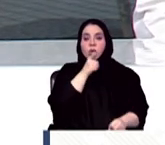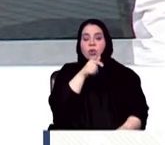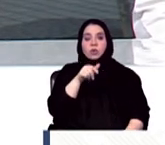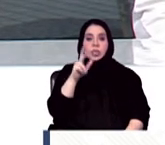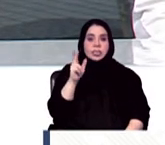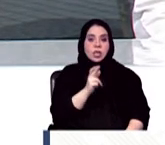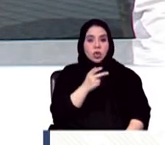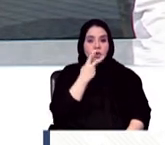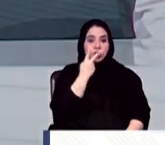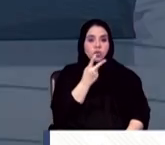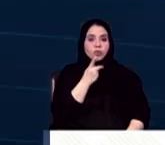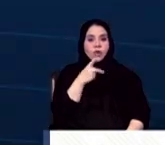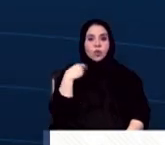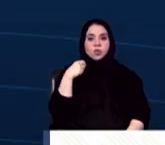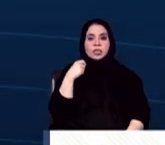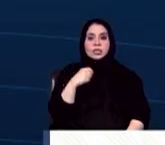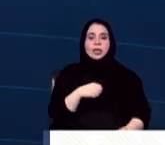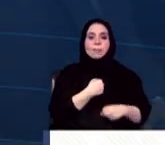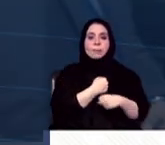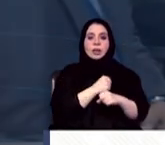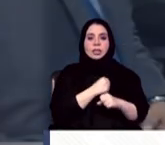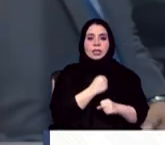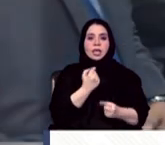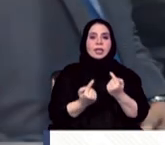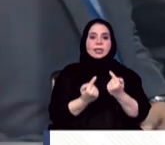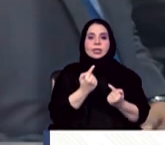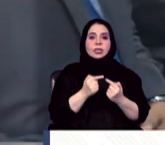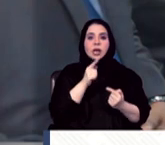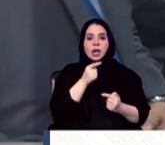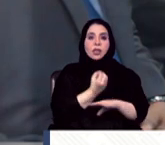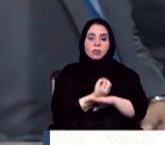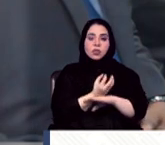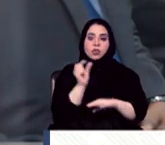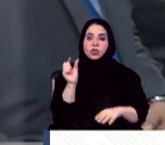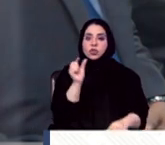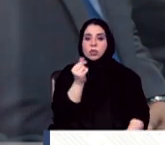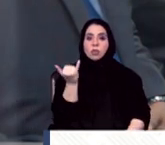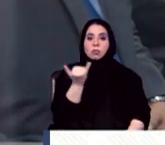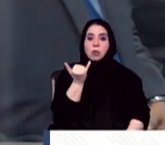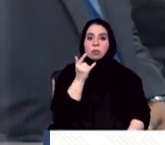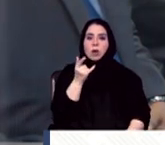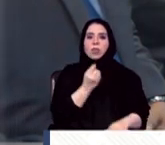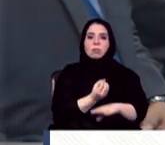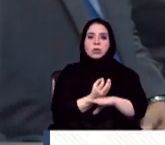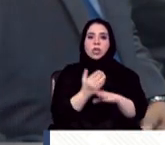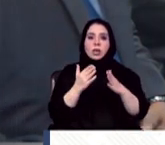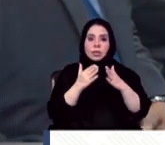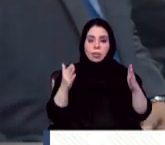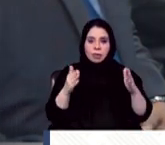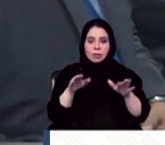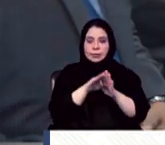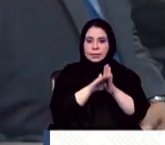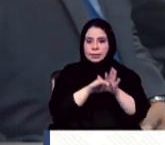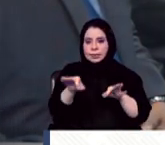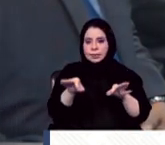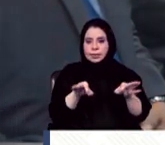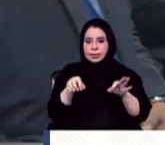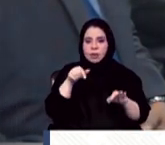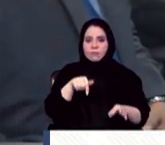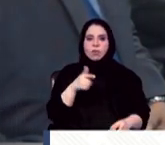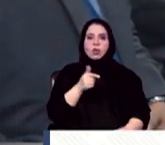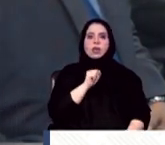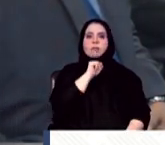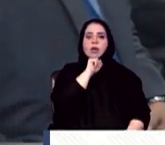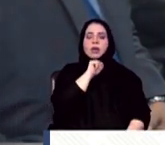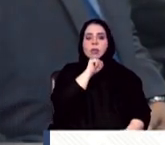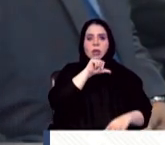وخلال الزياره اكد وزير شؤون البلديات والزراعه ان المشروع هو جزء من المشاريع الكبيره والاستراتيجيه في العاصمه